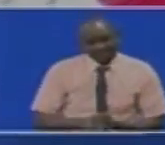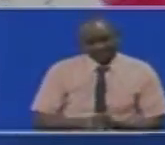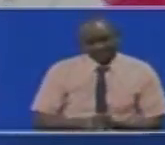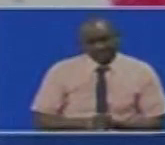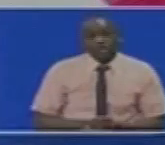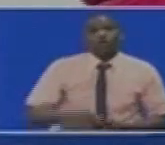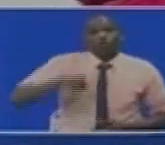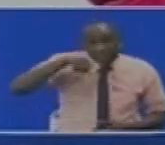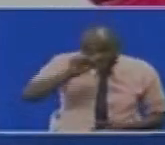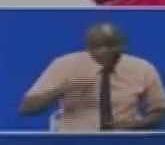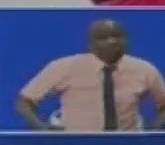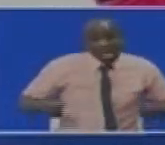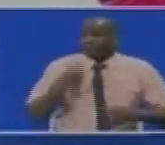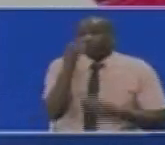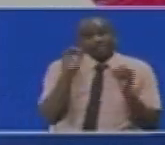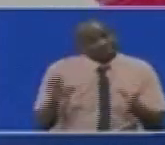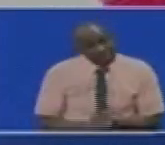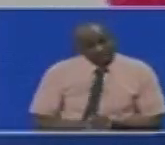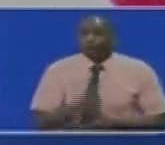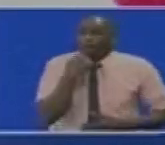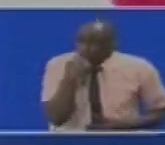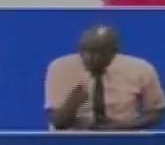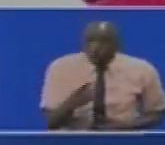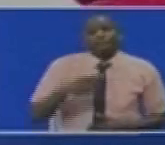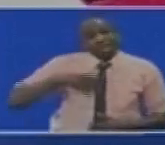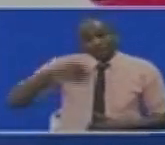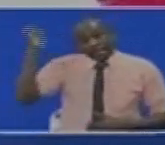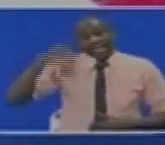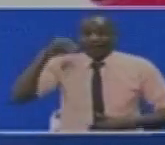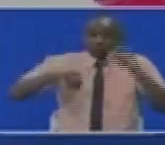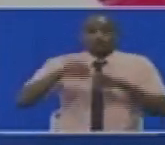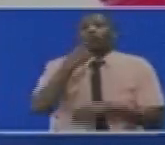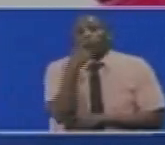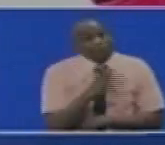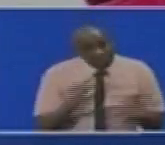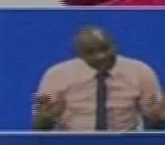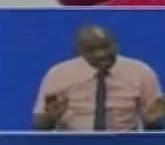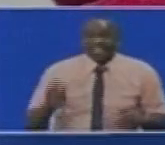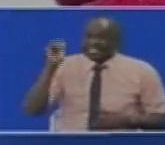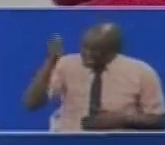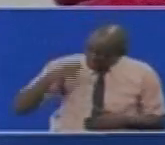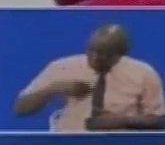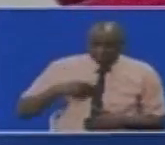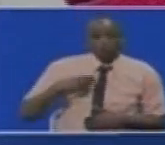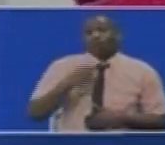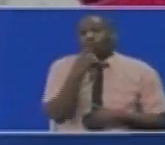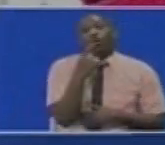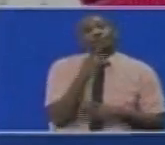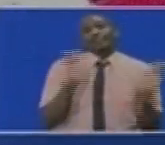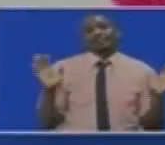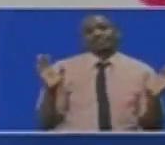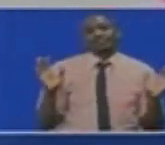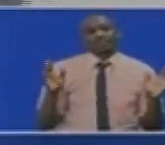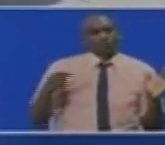Neither nyinyi mlibeba Moi. Moi alichakuliwa na Wakenya, na Moi ni Wakenya mzima. Kwa hivyo